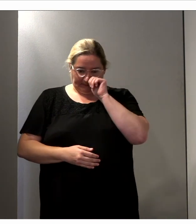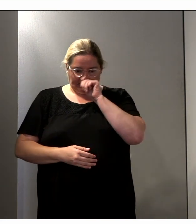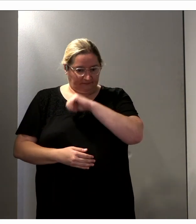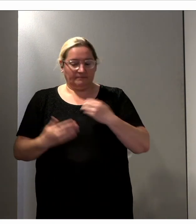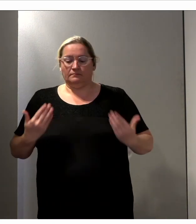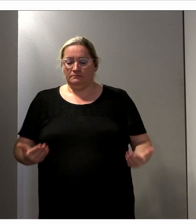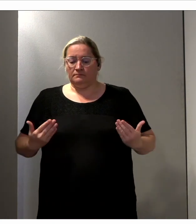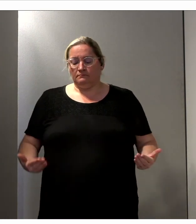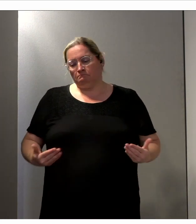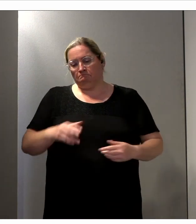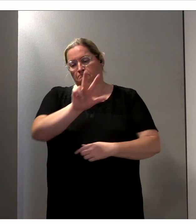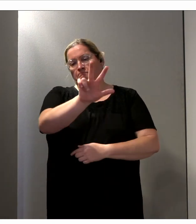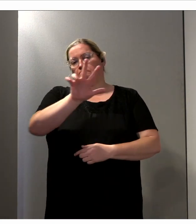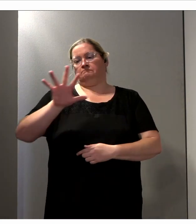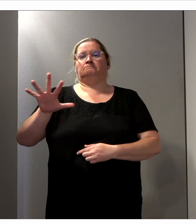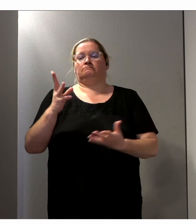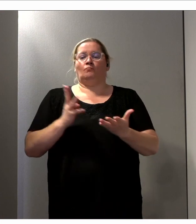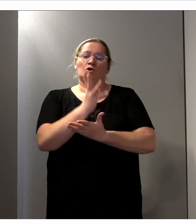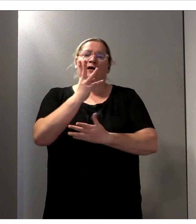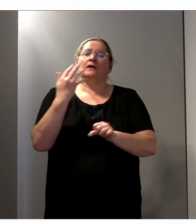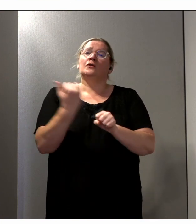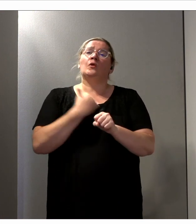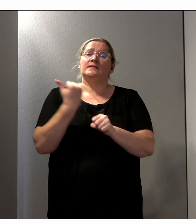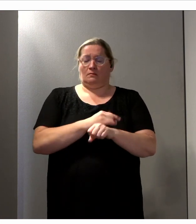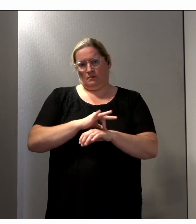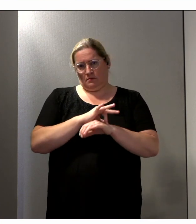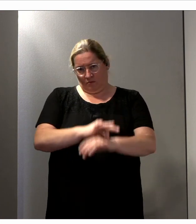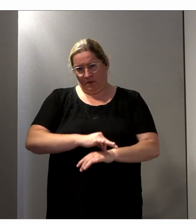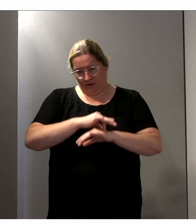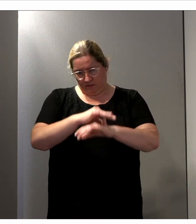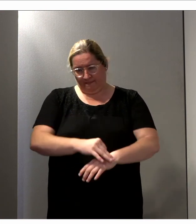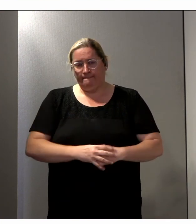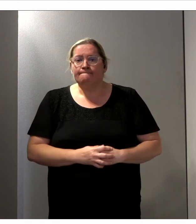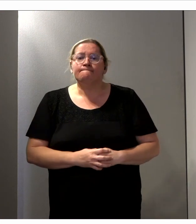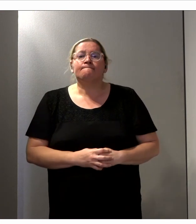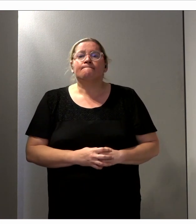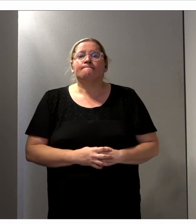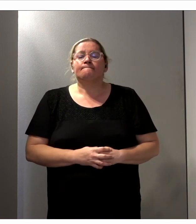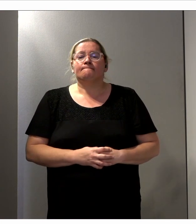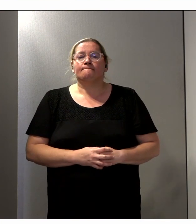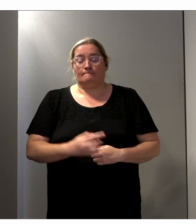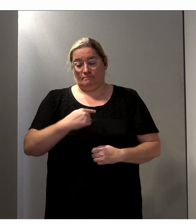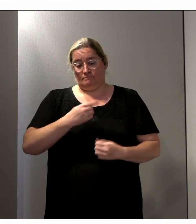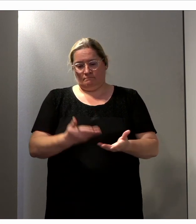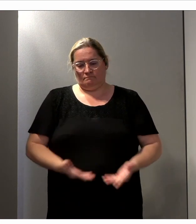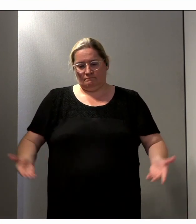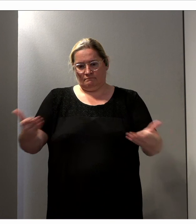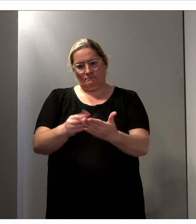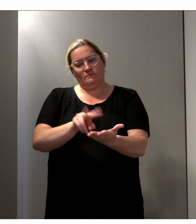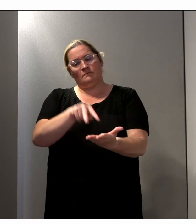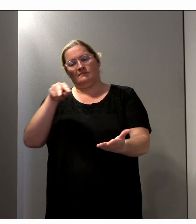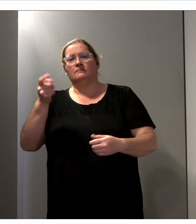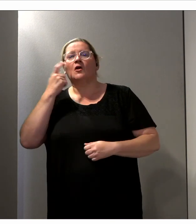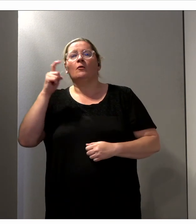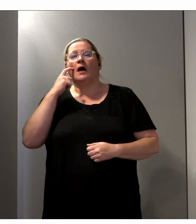accompagnons 35 à peu près projets par an et je constate un